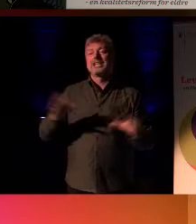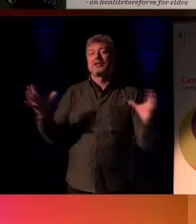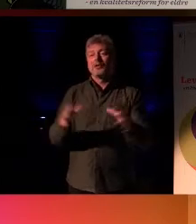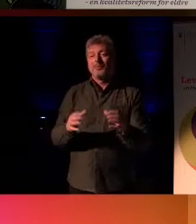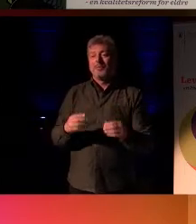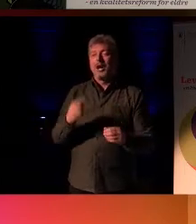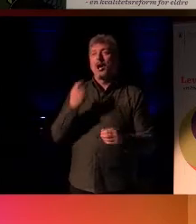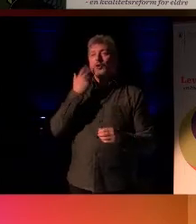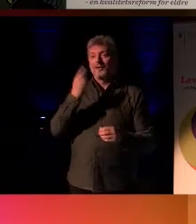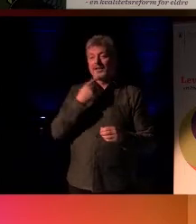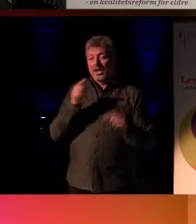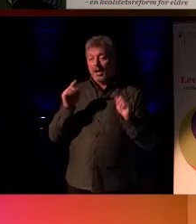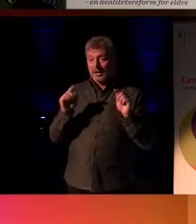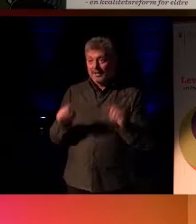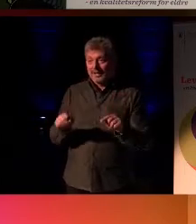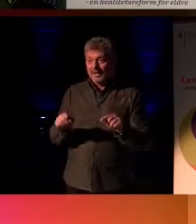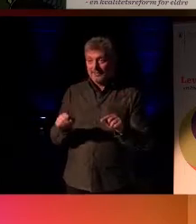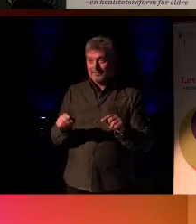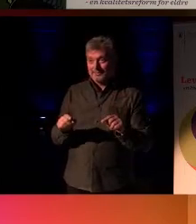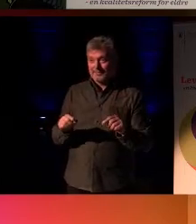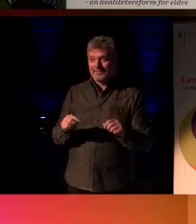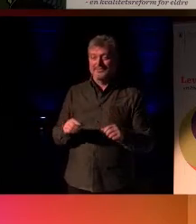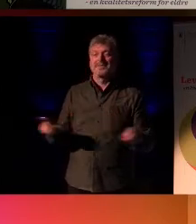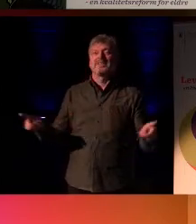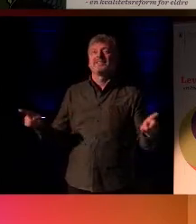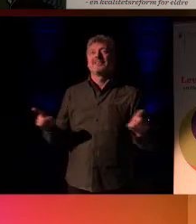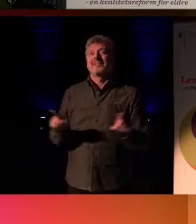Når det sagt, så var det under